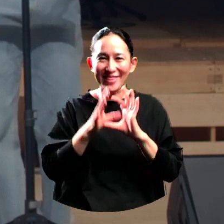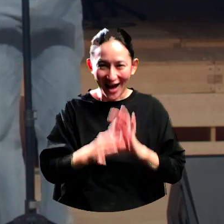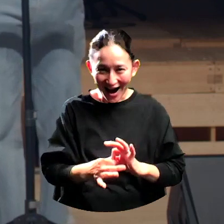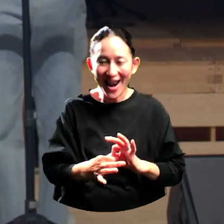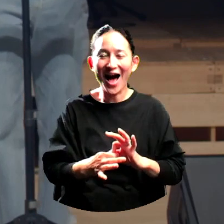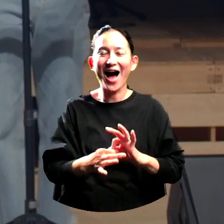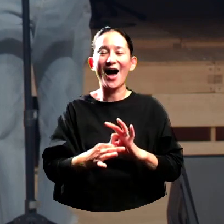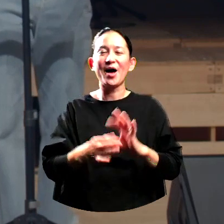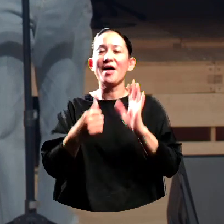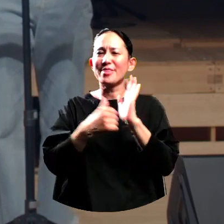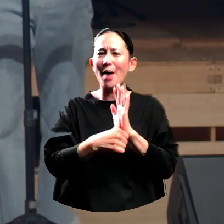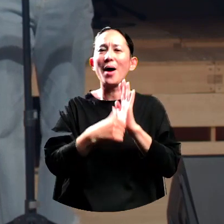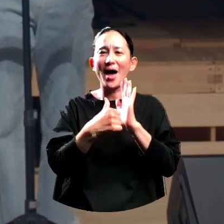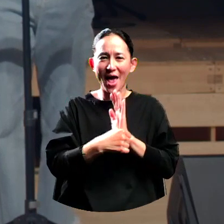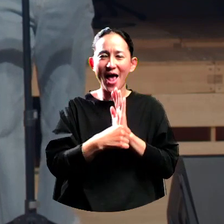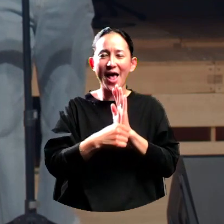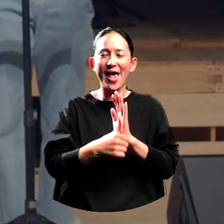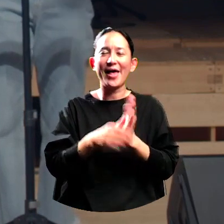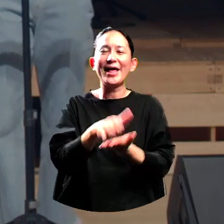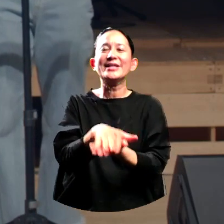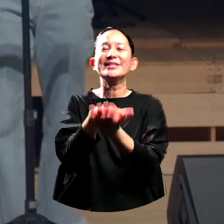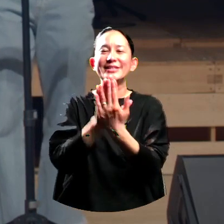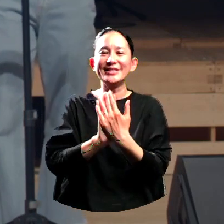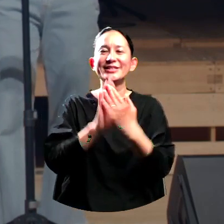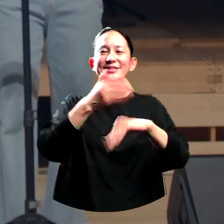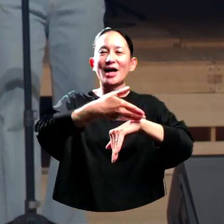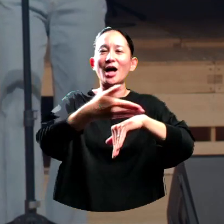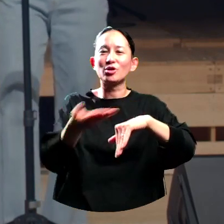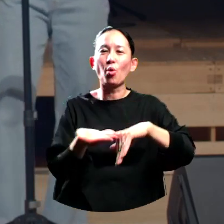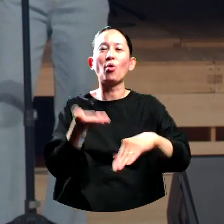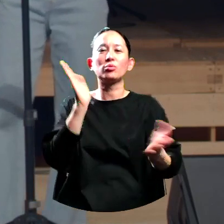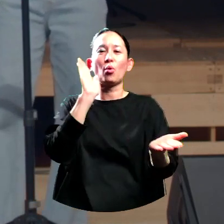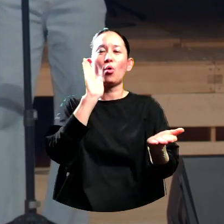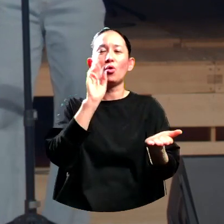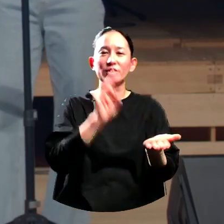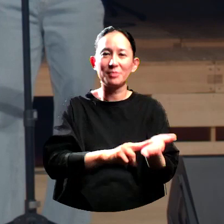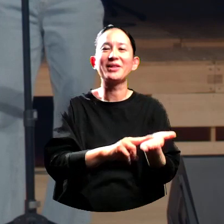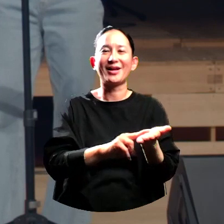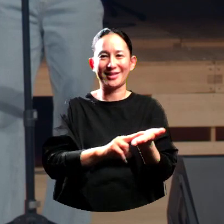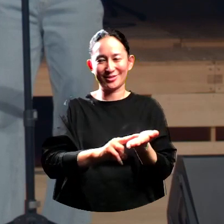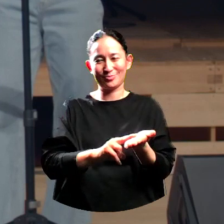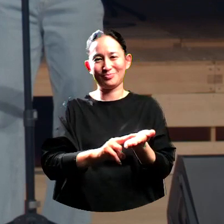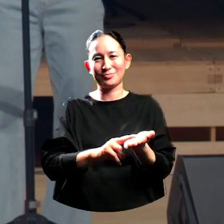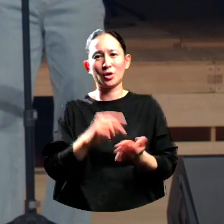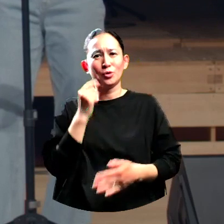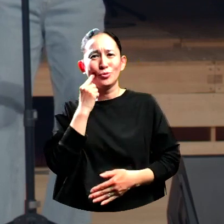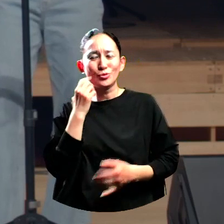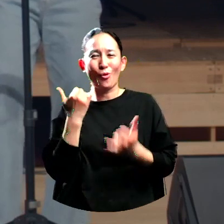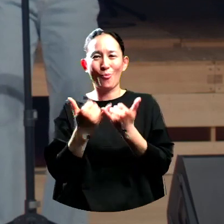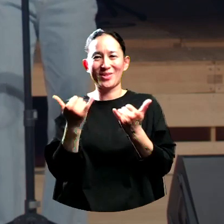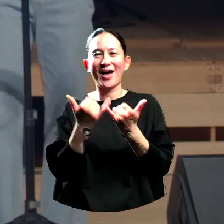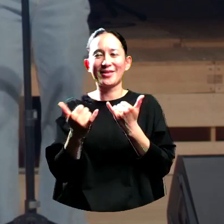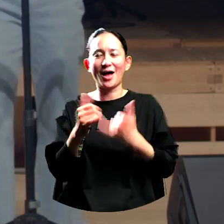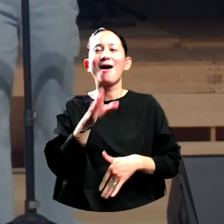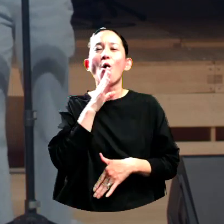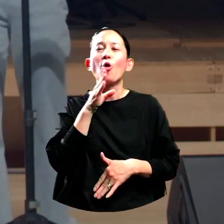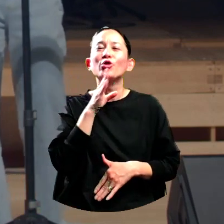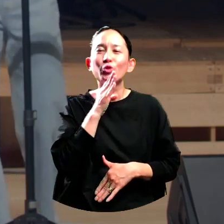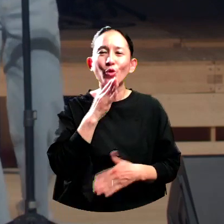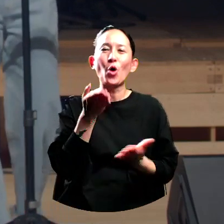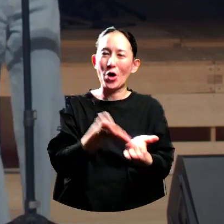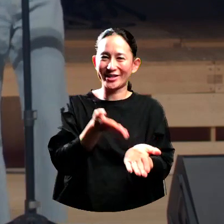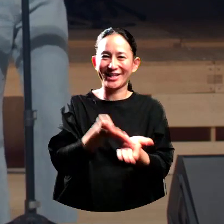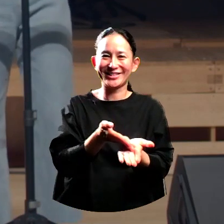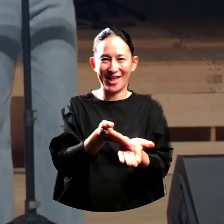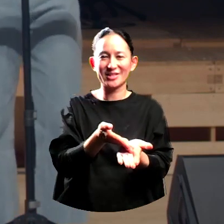って。 And that's why this island is called Easter Island. 嘘のような本当の話。 Sounds like a made-up